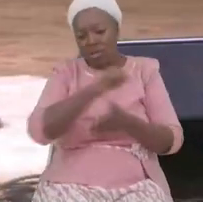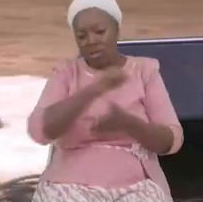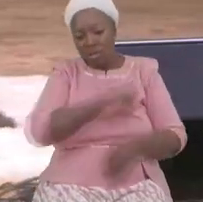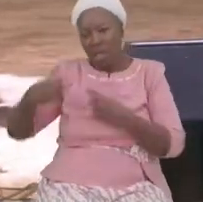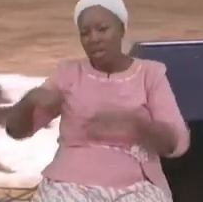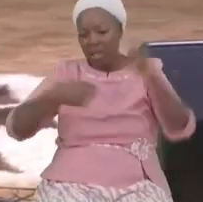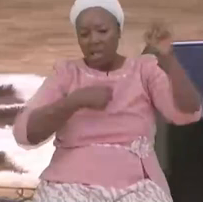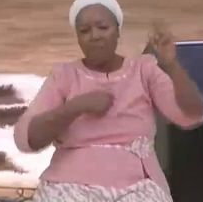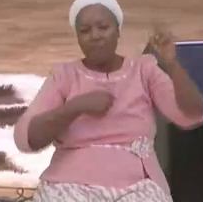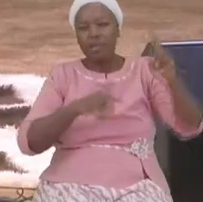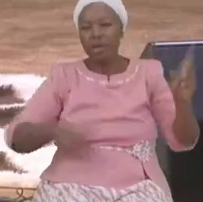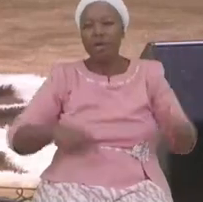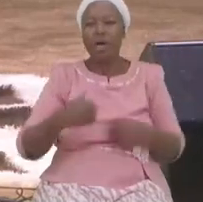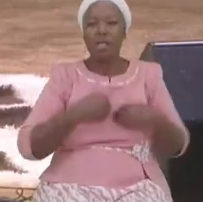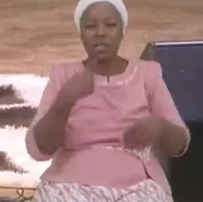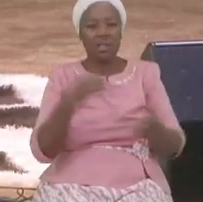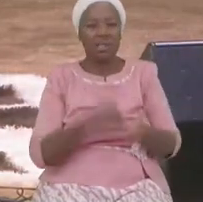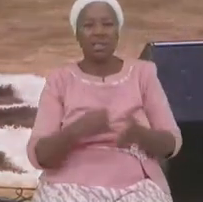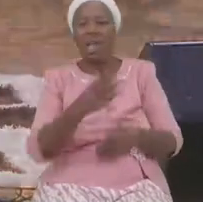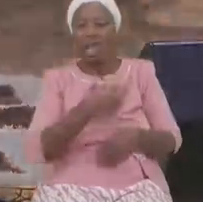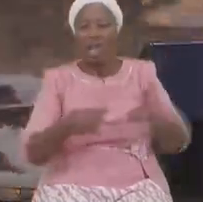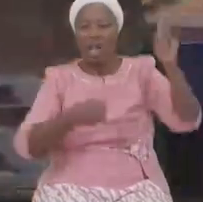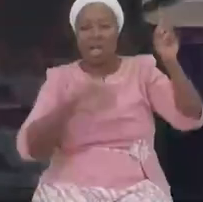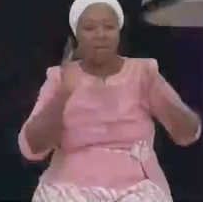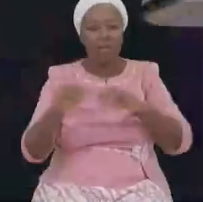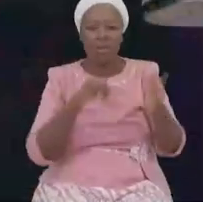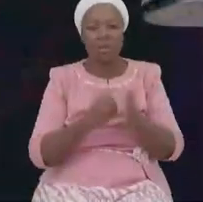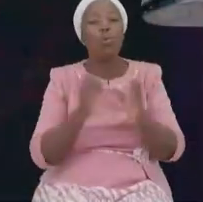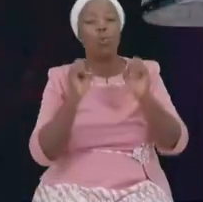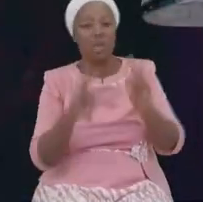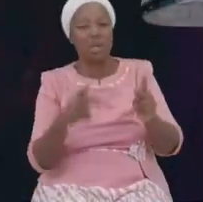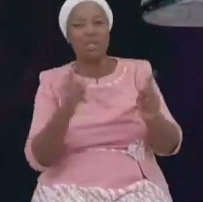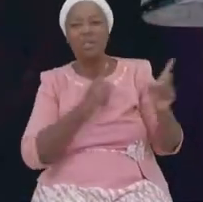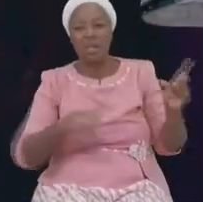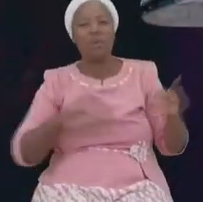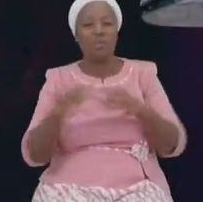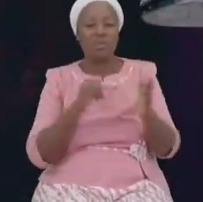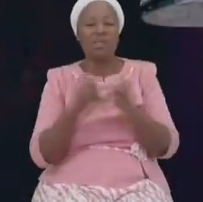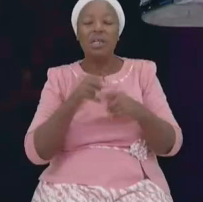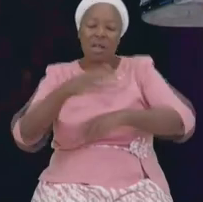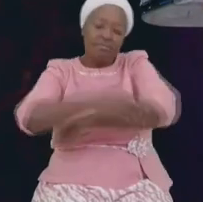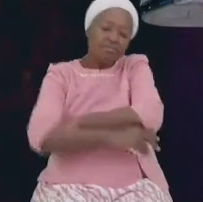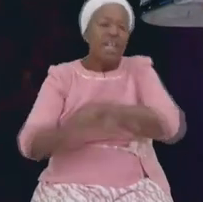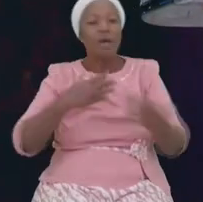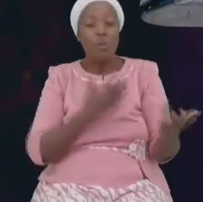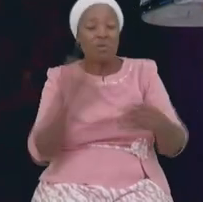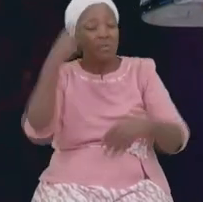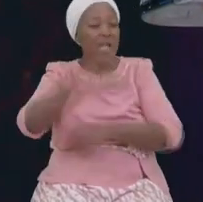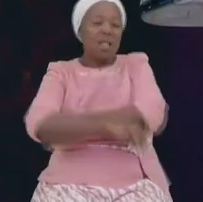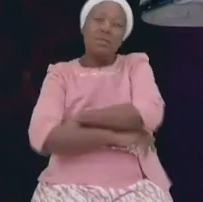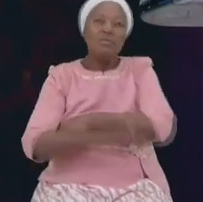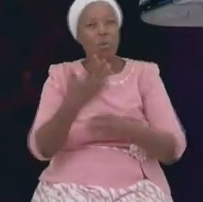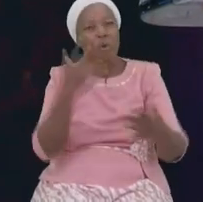l'Éternel, j'ai parlé et j'agirai. D'accord, Dieu le fera. Alors, je croise les bras. Je dis,